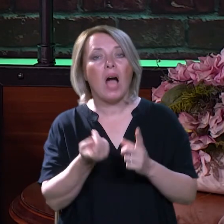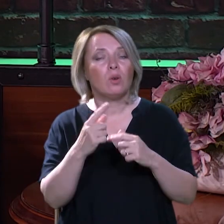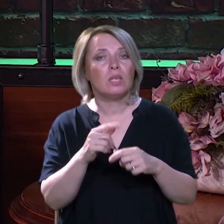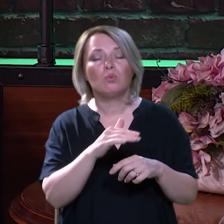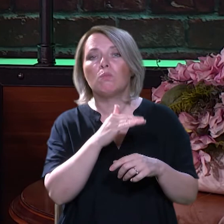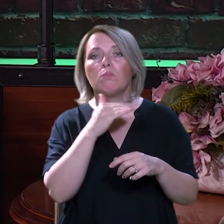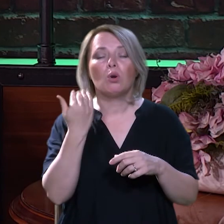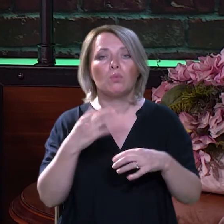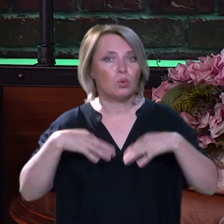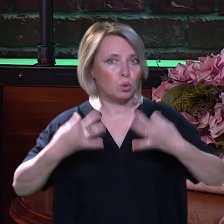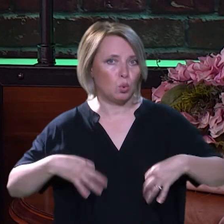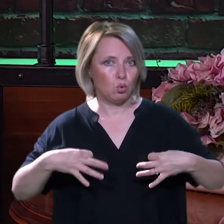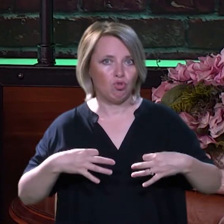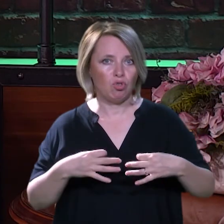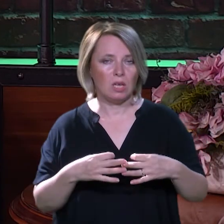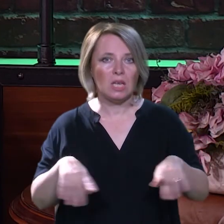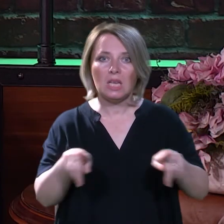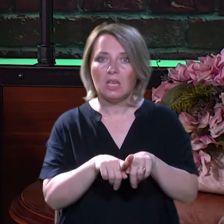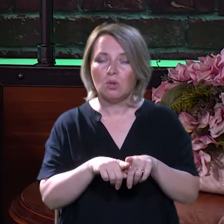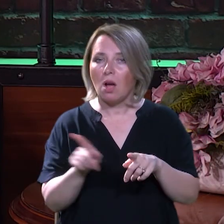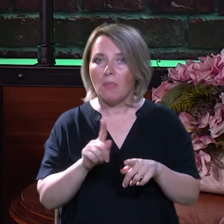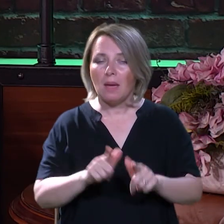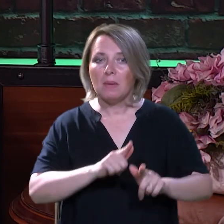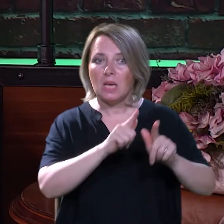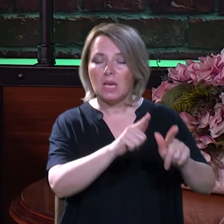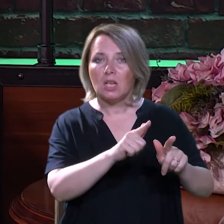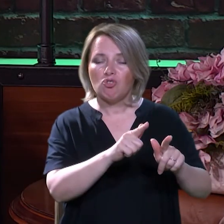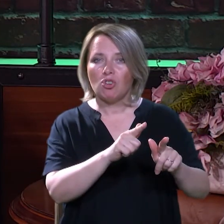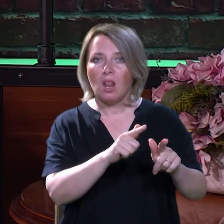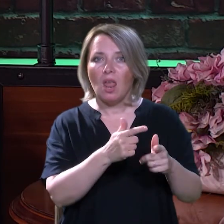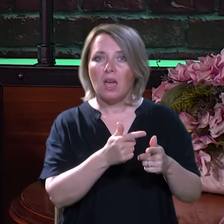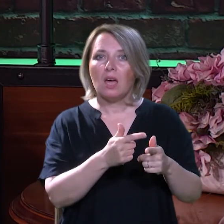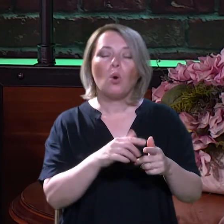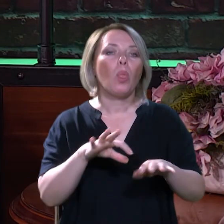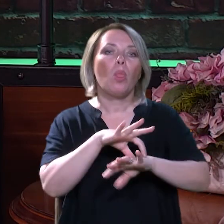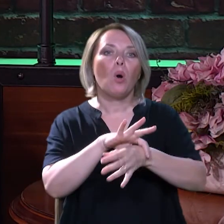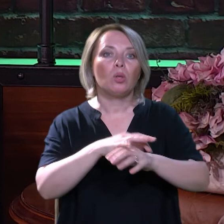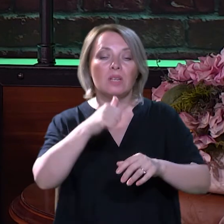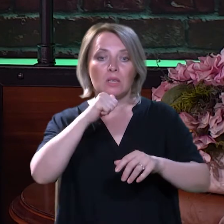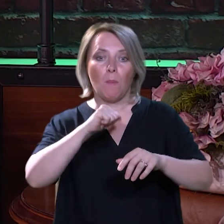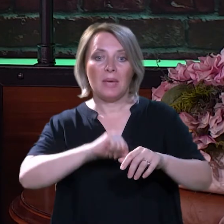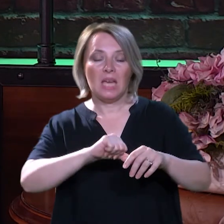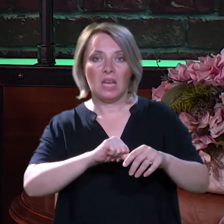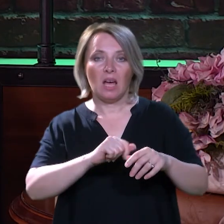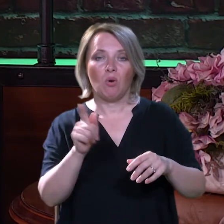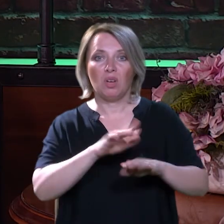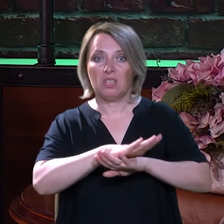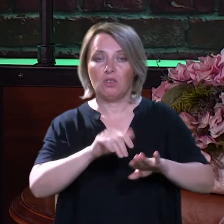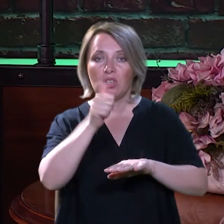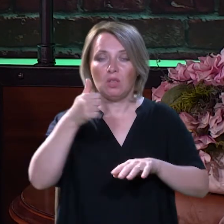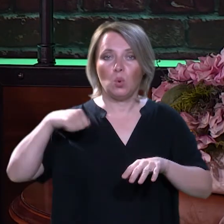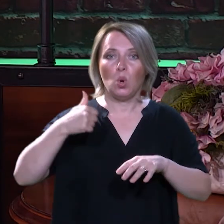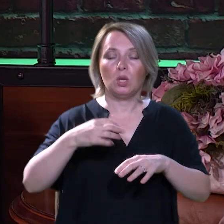dolaze. Znači, isto kao što ne biste pošli kod doktora da vas operira koji je završio tečaj jednogodišnji, ja preporučam da se ne ide ni